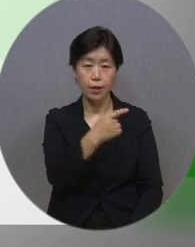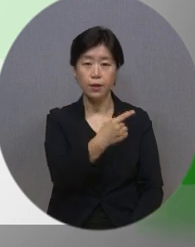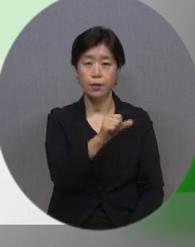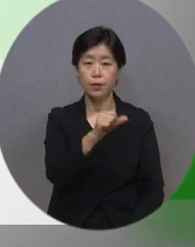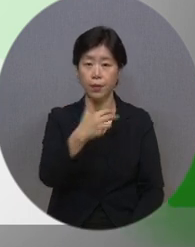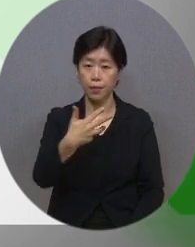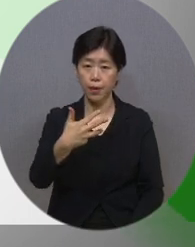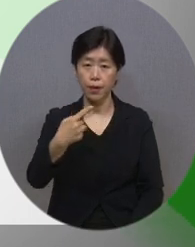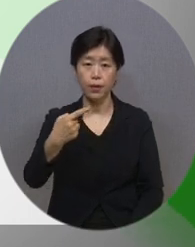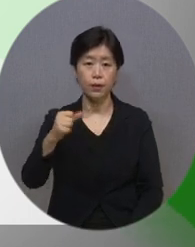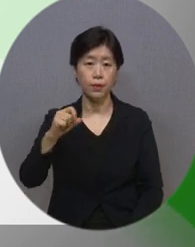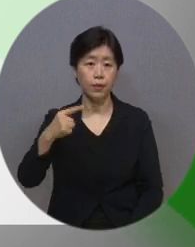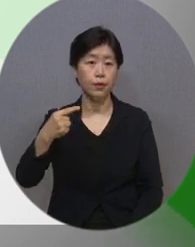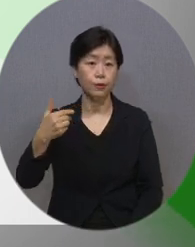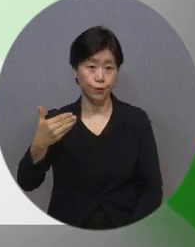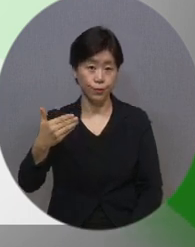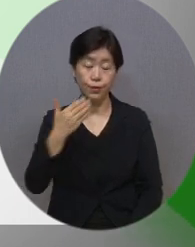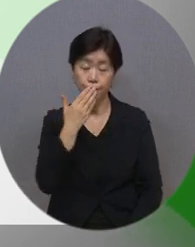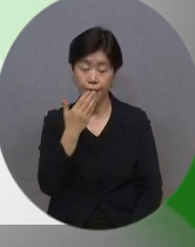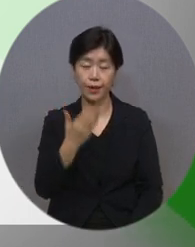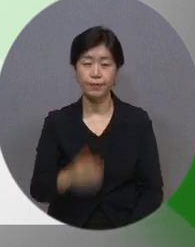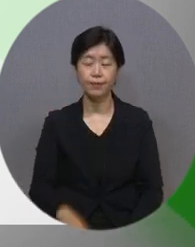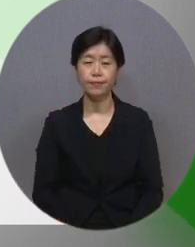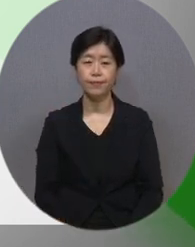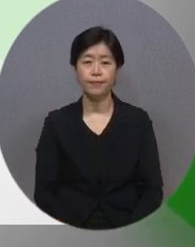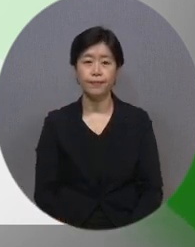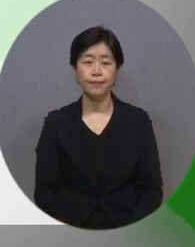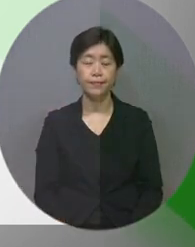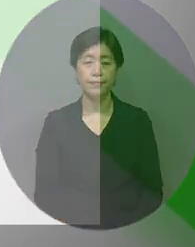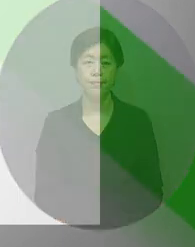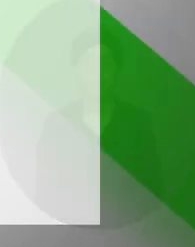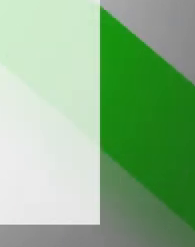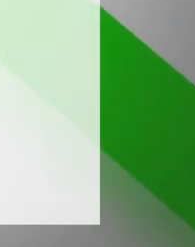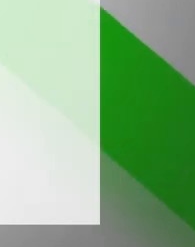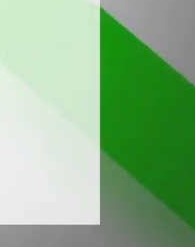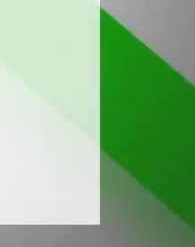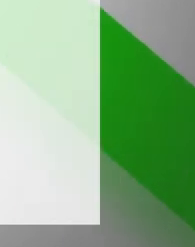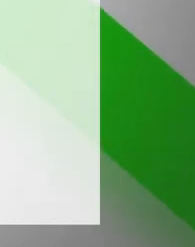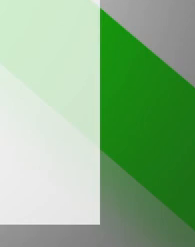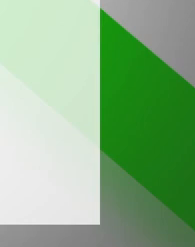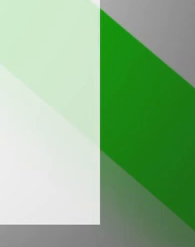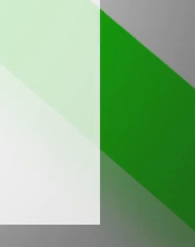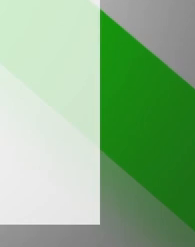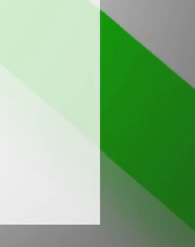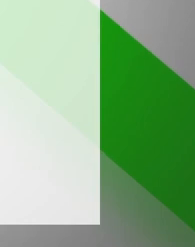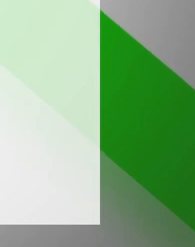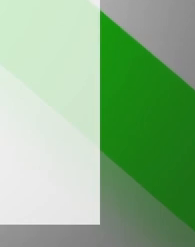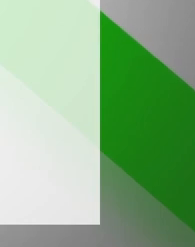1588-1519로 전화해서 각 담당지사에 문의하시기 바랍니다.